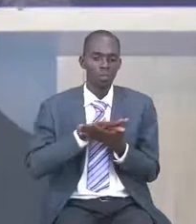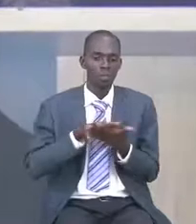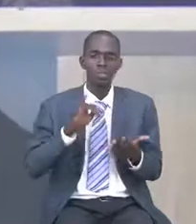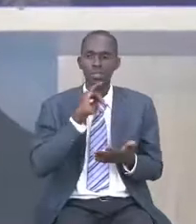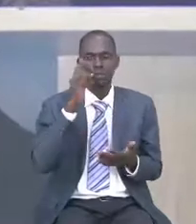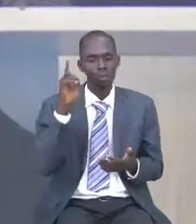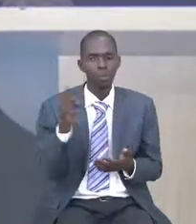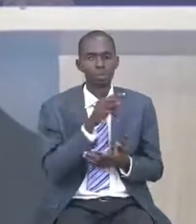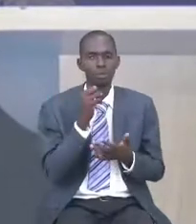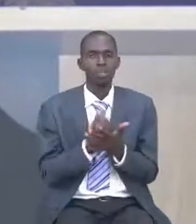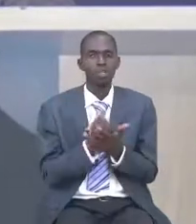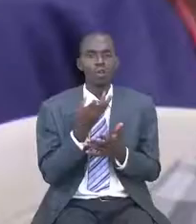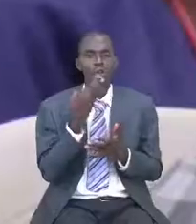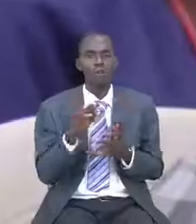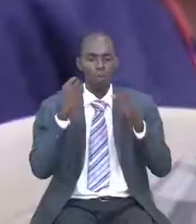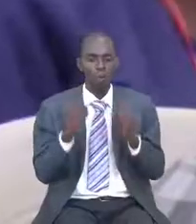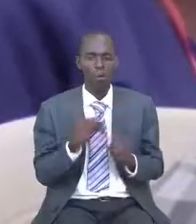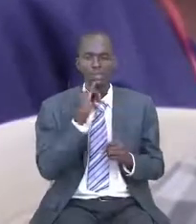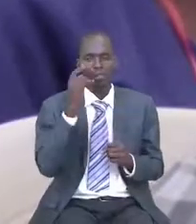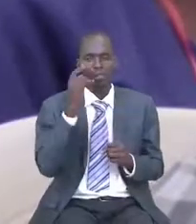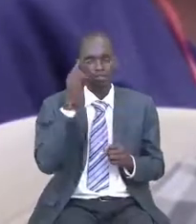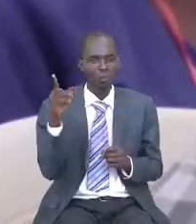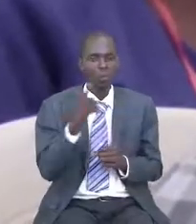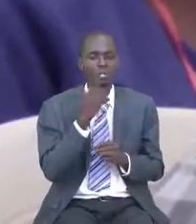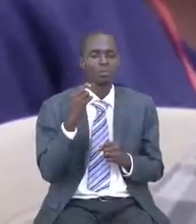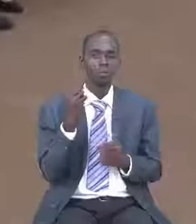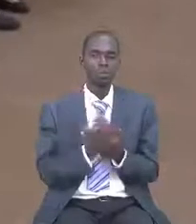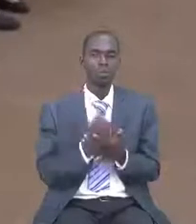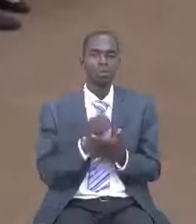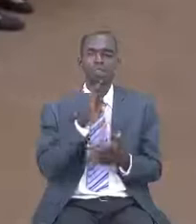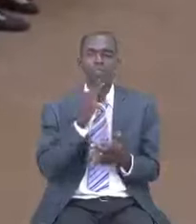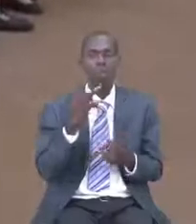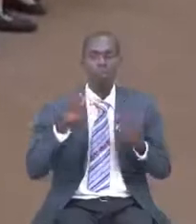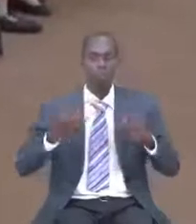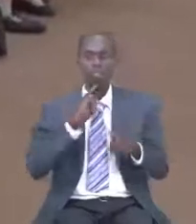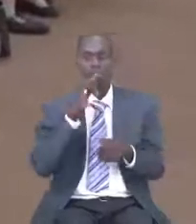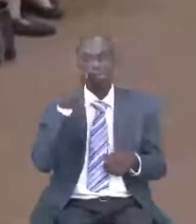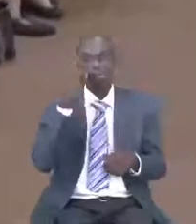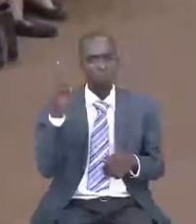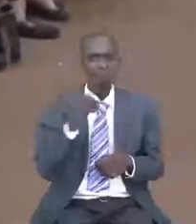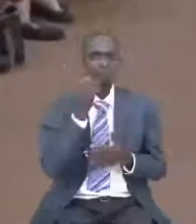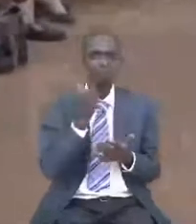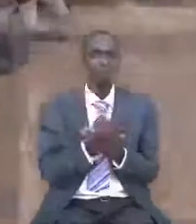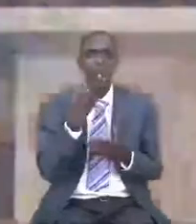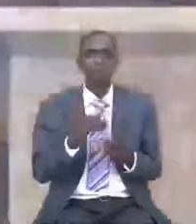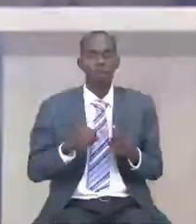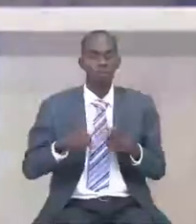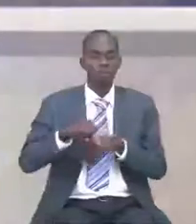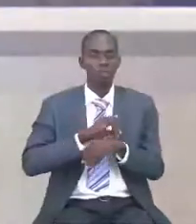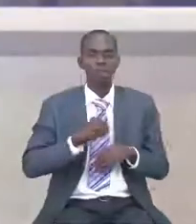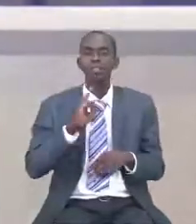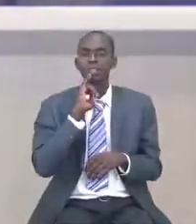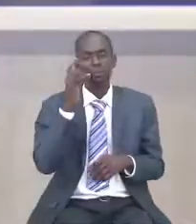est pour toi. La pureté est pour toi. De la puissance est pour toi, de la capacité est pour toi,